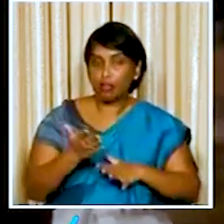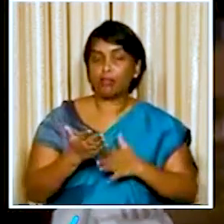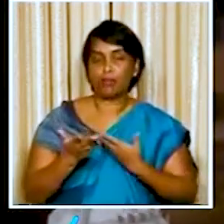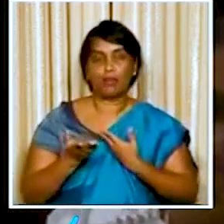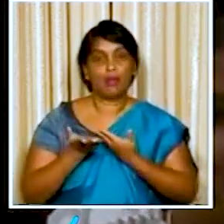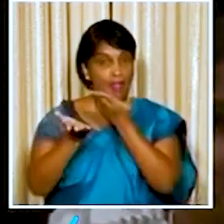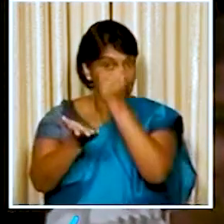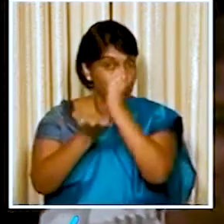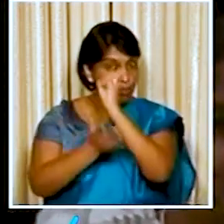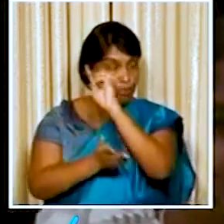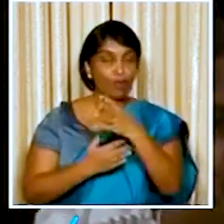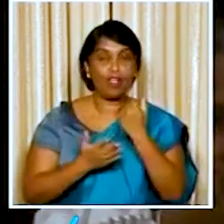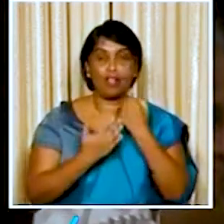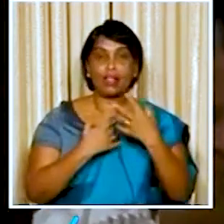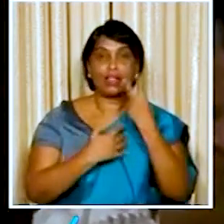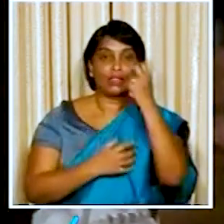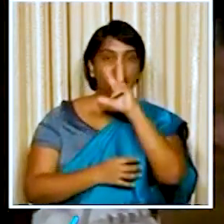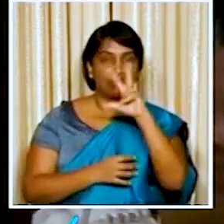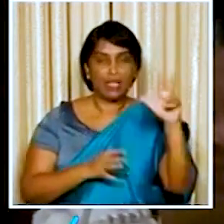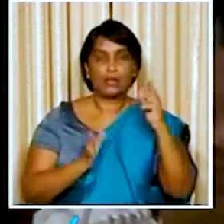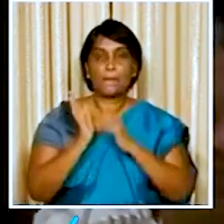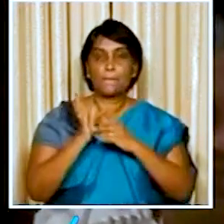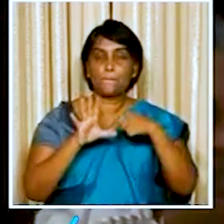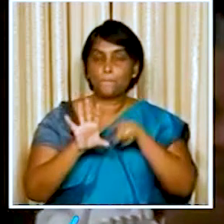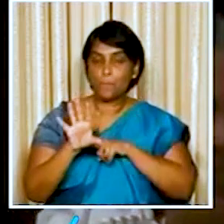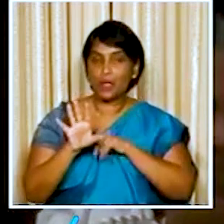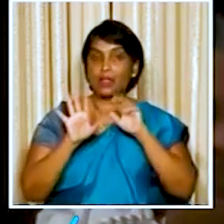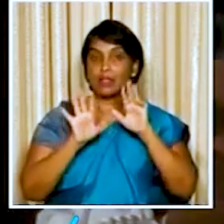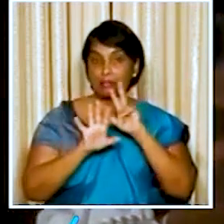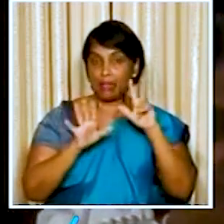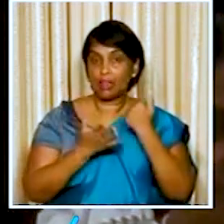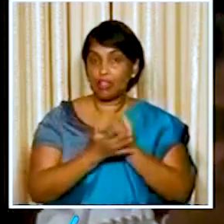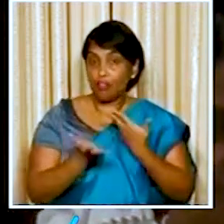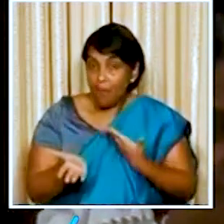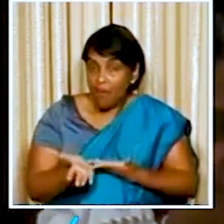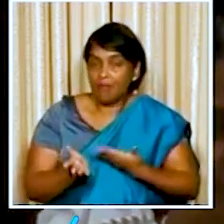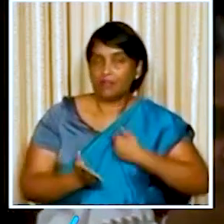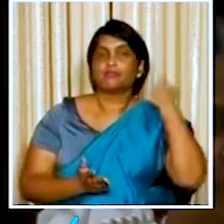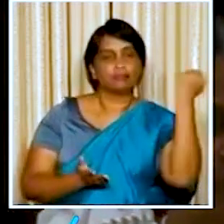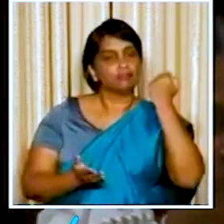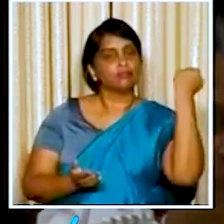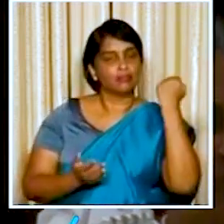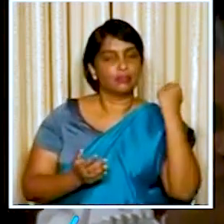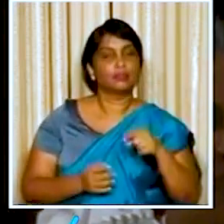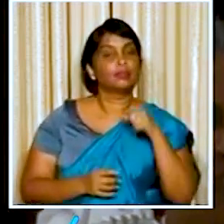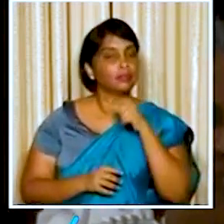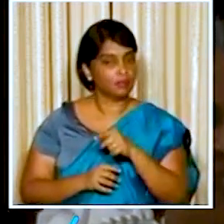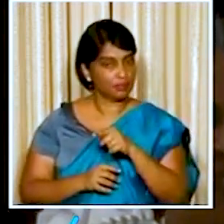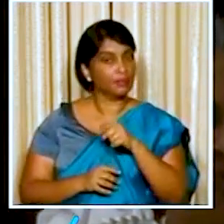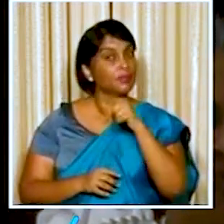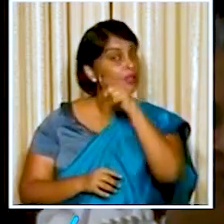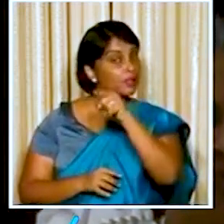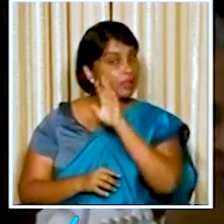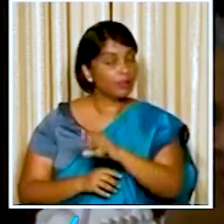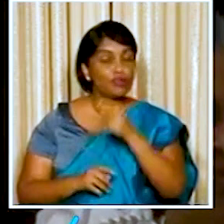තියාගෙන 2018 මැයි 19 වෙනිදා එවපු ඒ ලිපිය මගේ අතේ තියාගෙන තමයි මම කතා කරේ ඒ වෙලාවේ. එතකොට එතුමාට